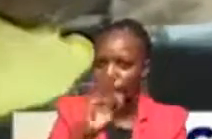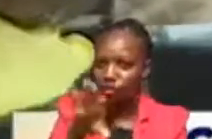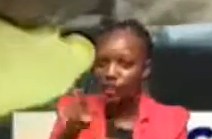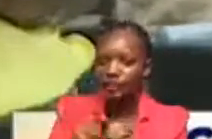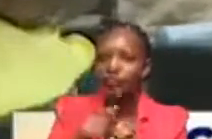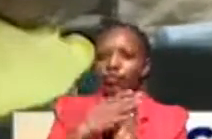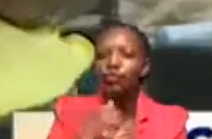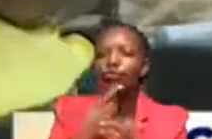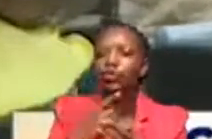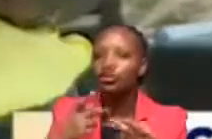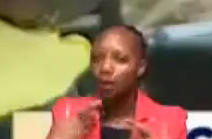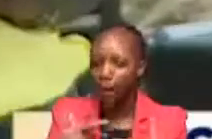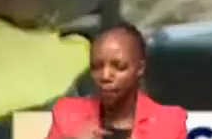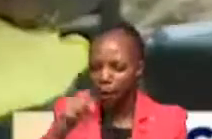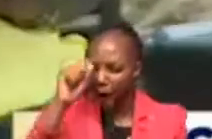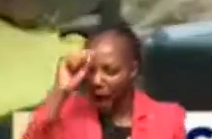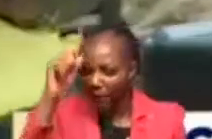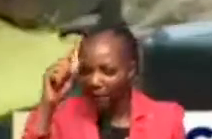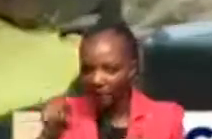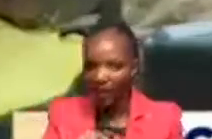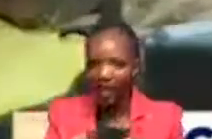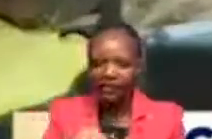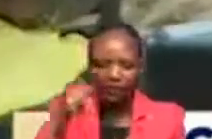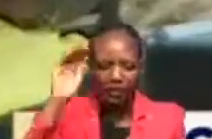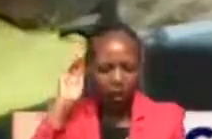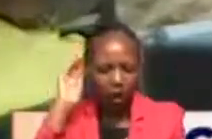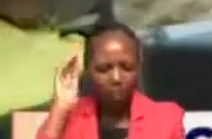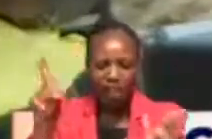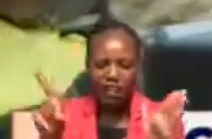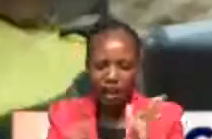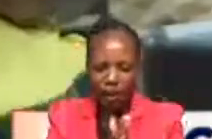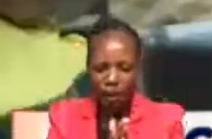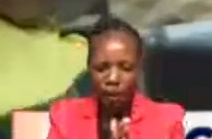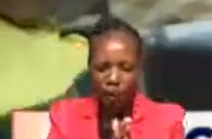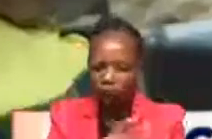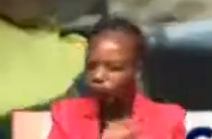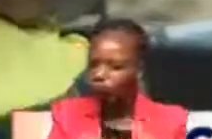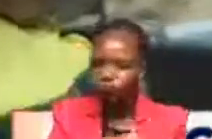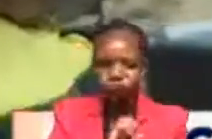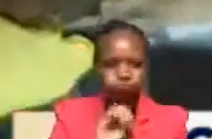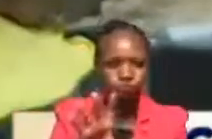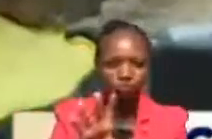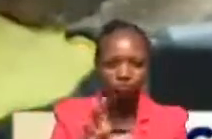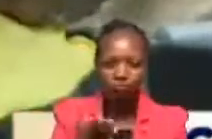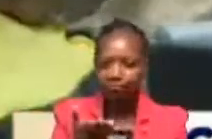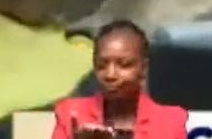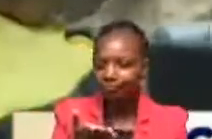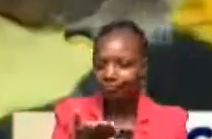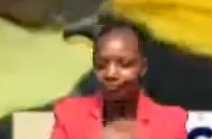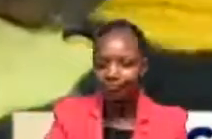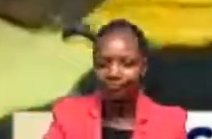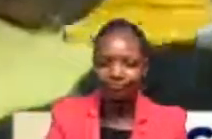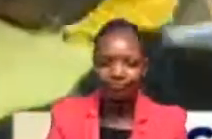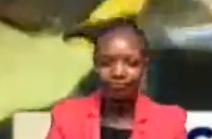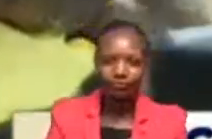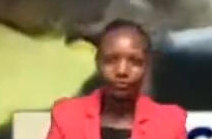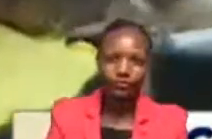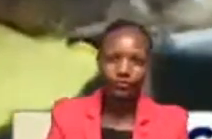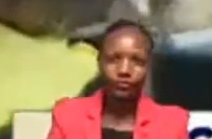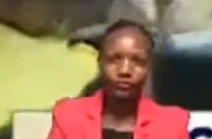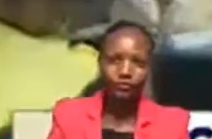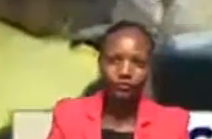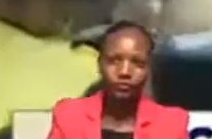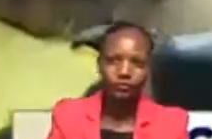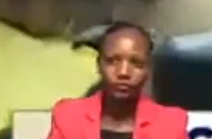kwamba watu wanazingatia sheria fulani au mafunzo ambayo yatawahakikishia kwamba hawawezi kuambukizwa